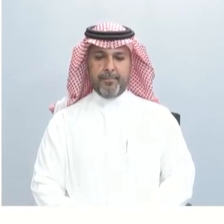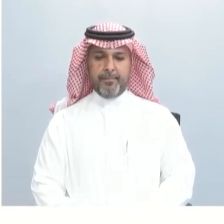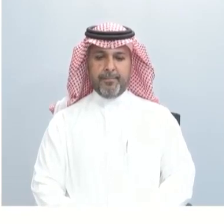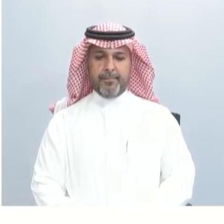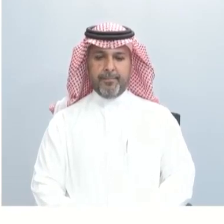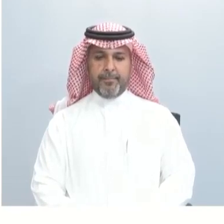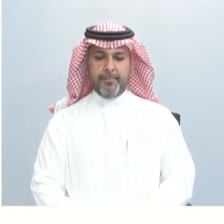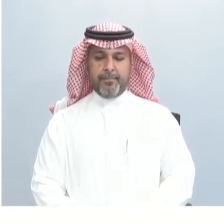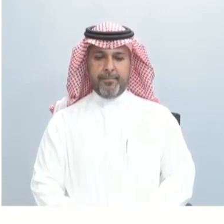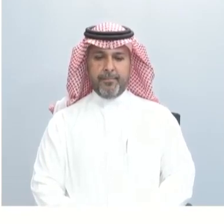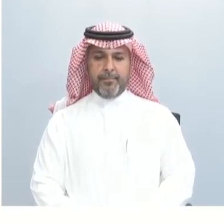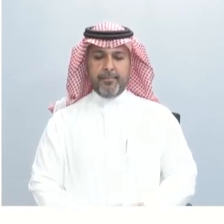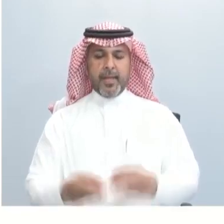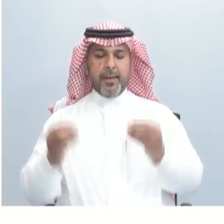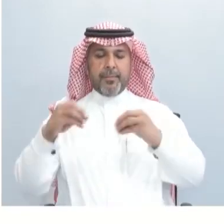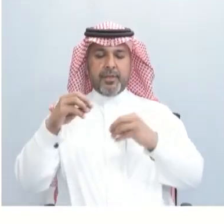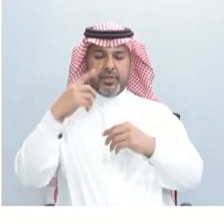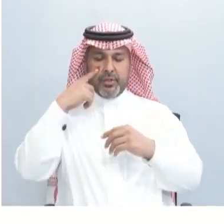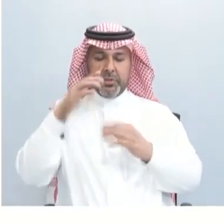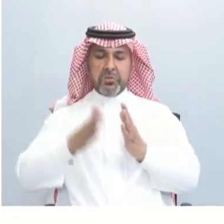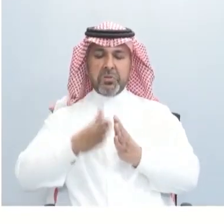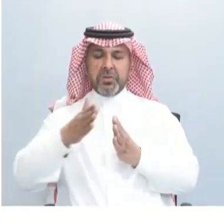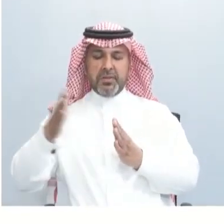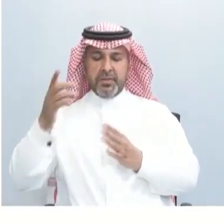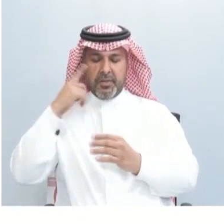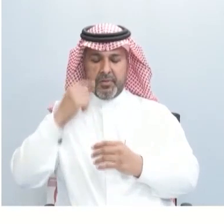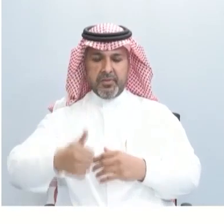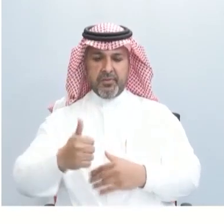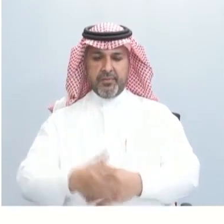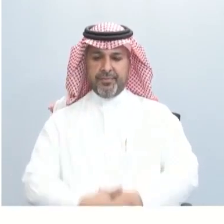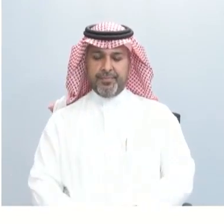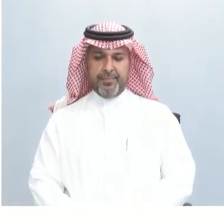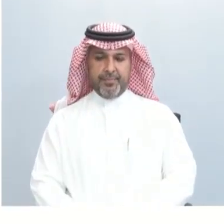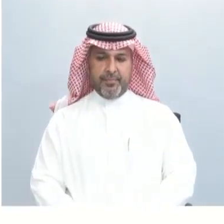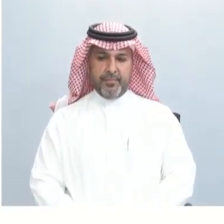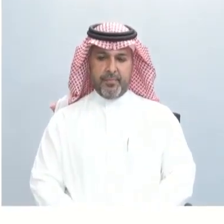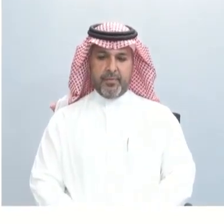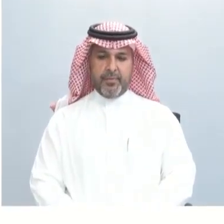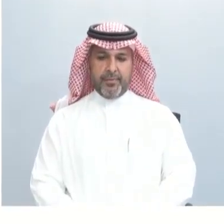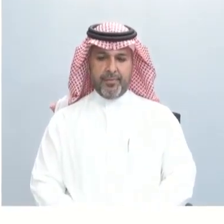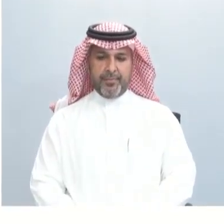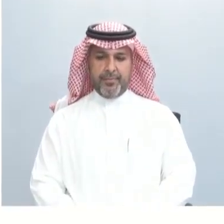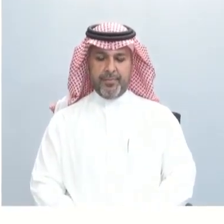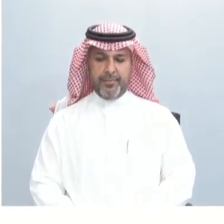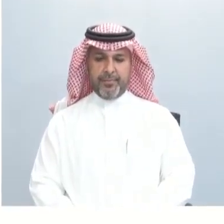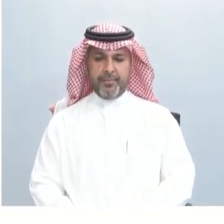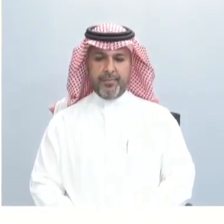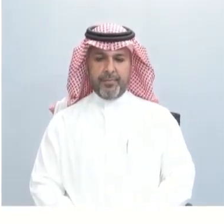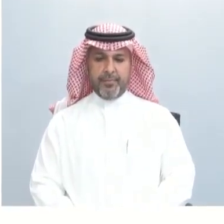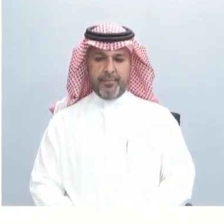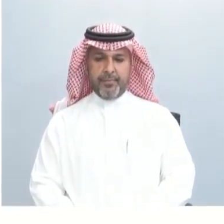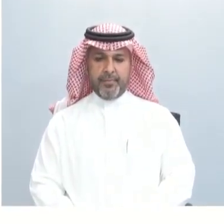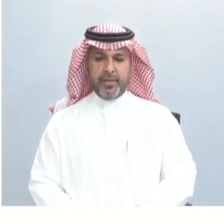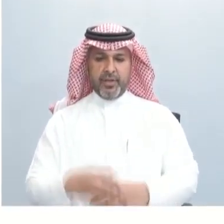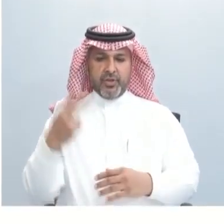العنصر يزيد على اللي هو عدد الجوائز رقم العنصر ثلاثه عدد الجوائز اثنين رقم العنصر 4 اللي هو هذا